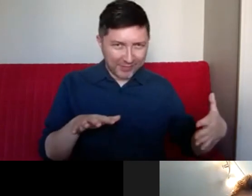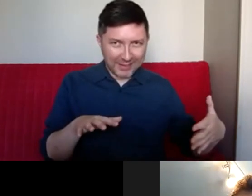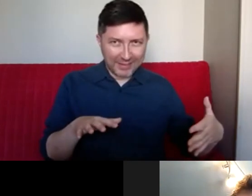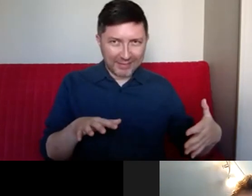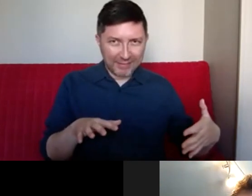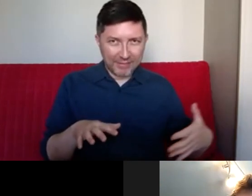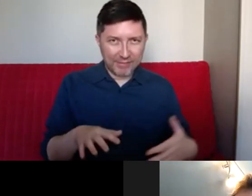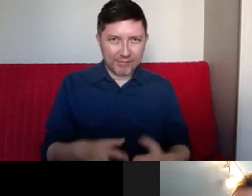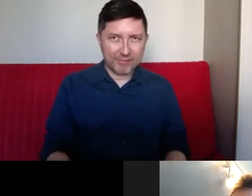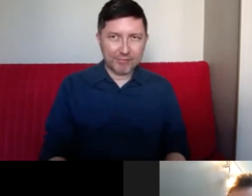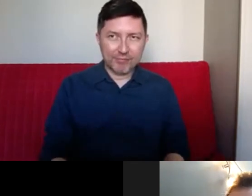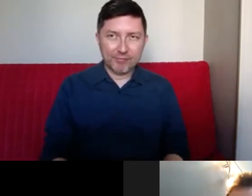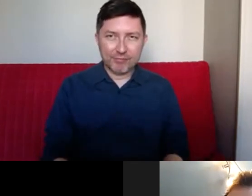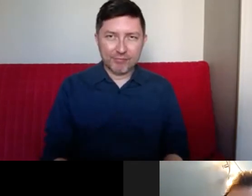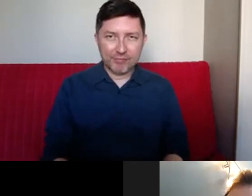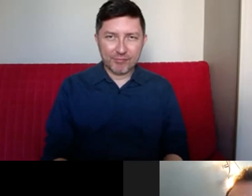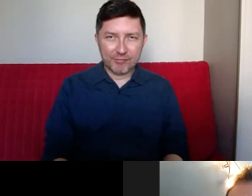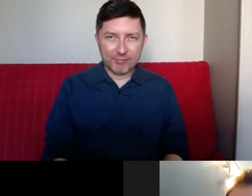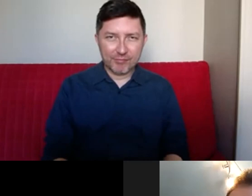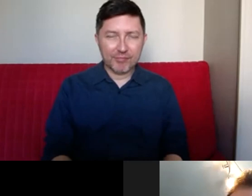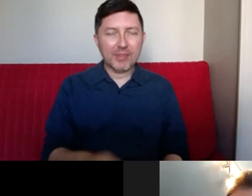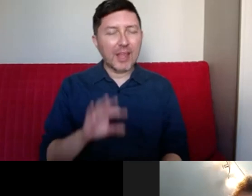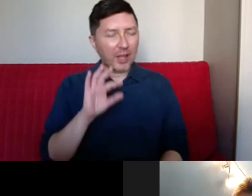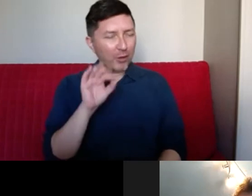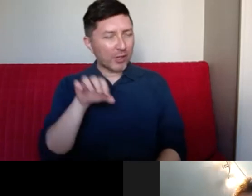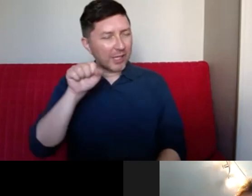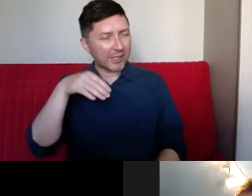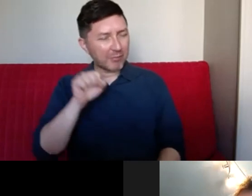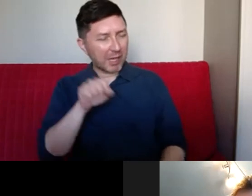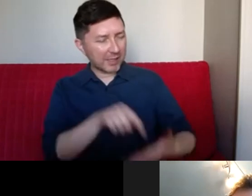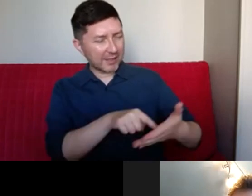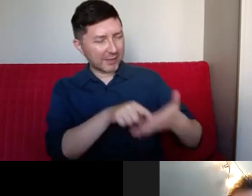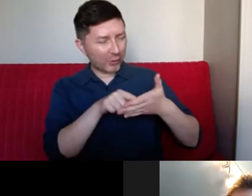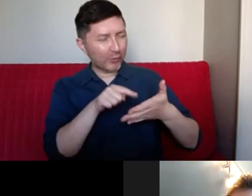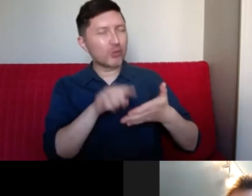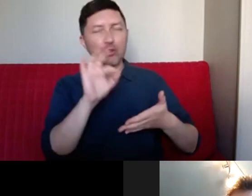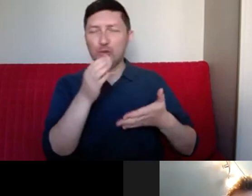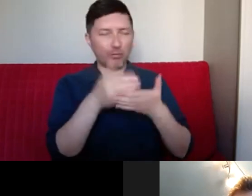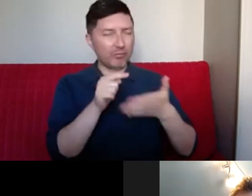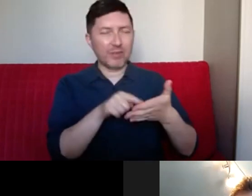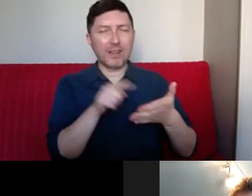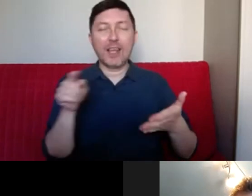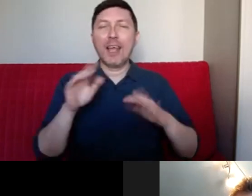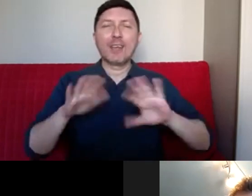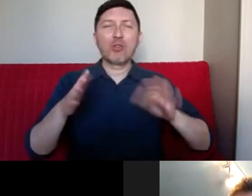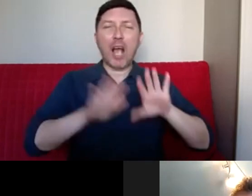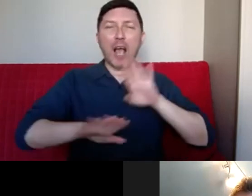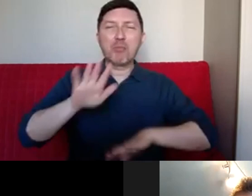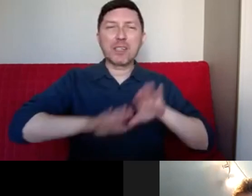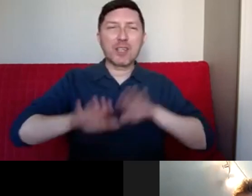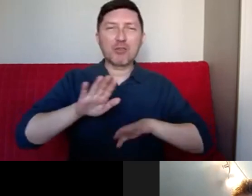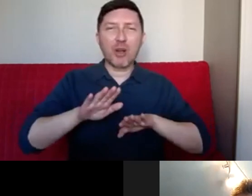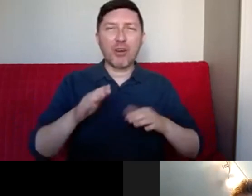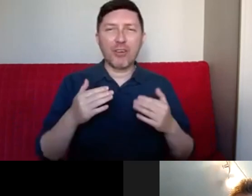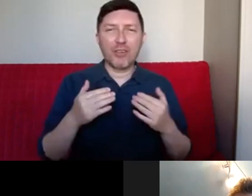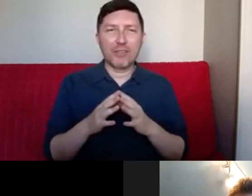d'aménagement Ouais, c'est ce que j'ai eu sur le SMS, alors du coup, cherchez pas. Alors, quel genre d'aménagement, en fait, pour moi, sorry la situation a été idéale.